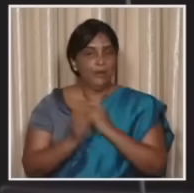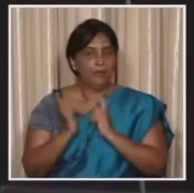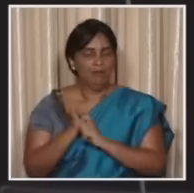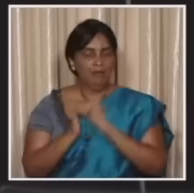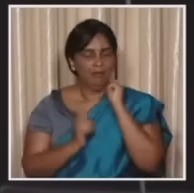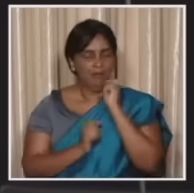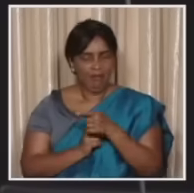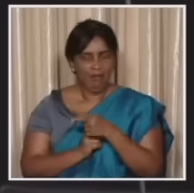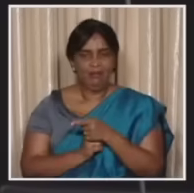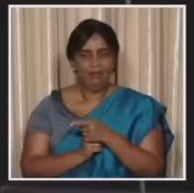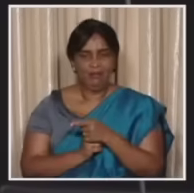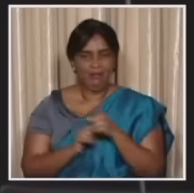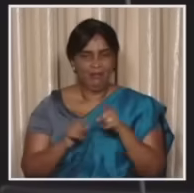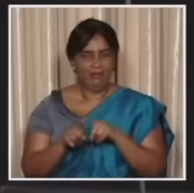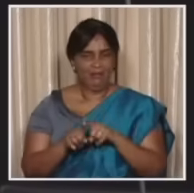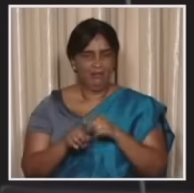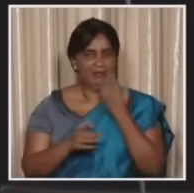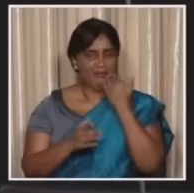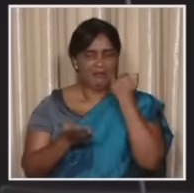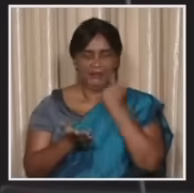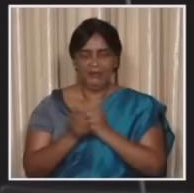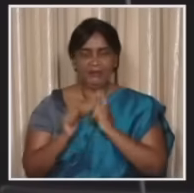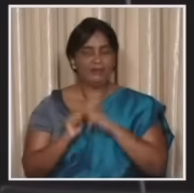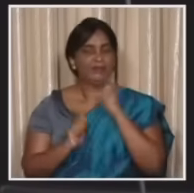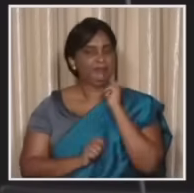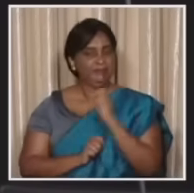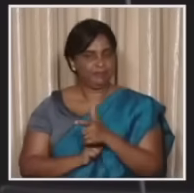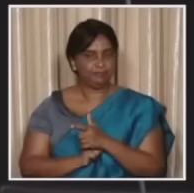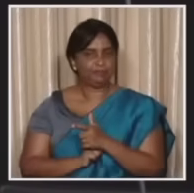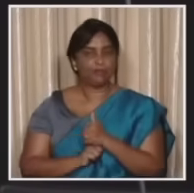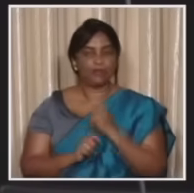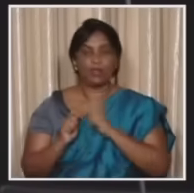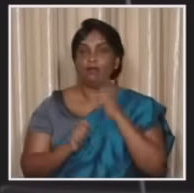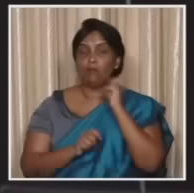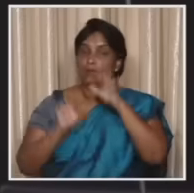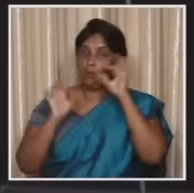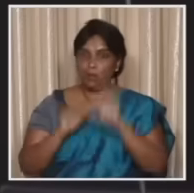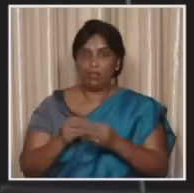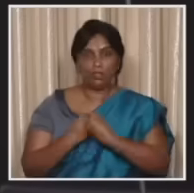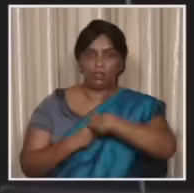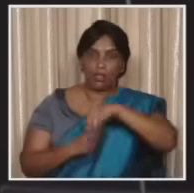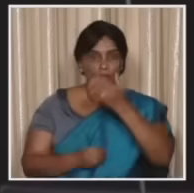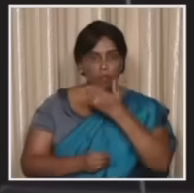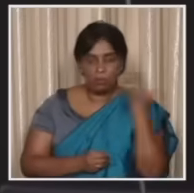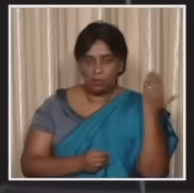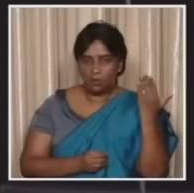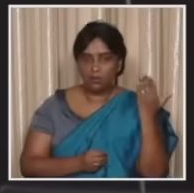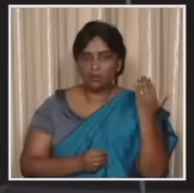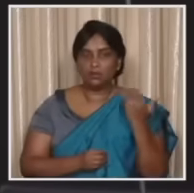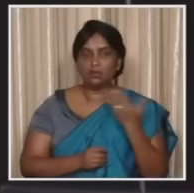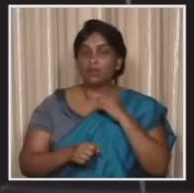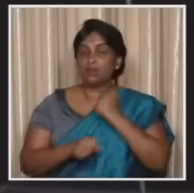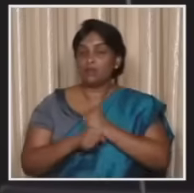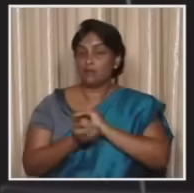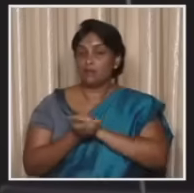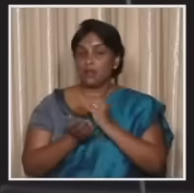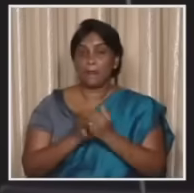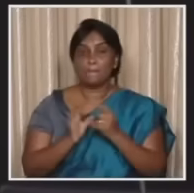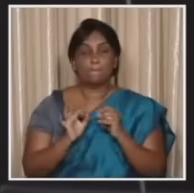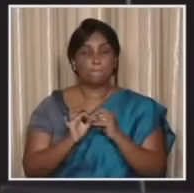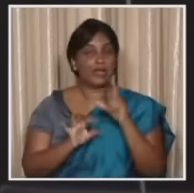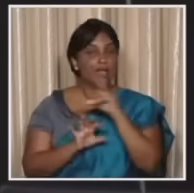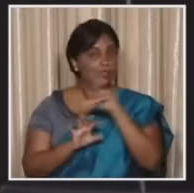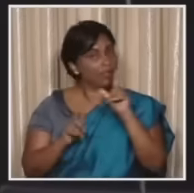තියෙනවා. හරිද? මහජන බැංකුවට ණය ගෙවන්න ගෙවන්න නැතුව නිකන් දෙන්න පුළුවන්ද? ඒ නිසා භාණ්ඩාගාරයේ මේ බිලියන